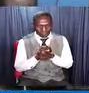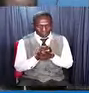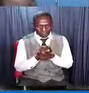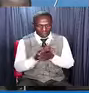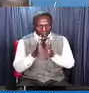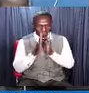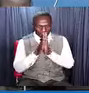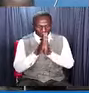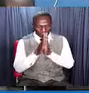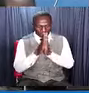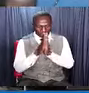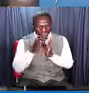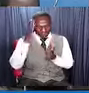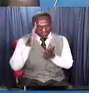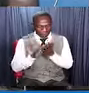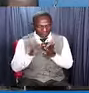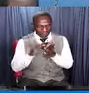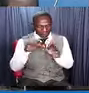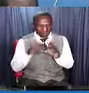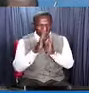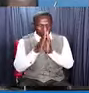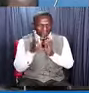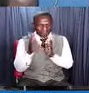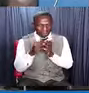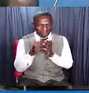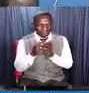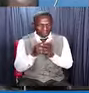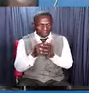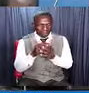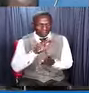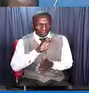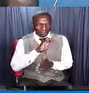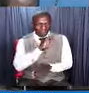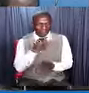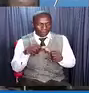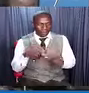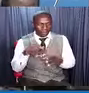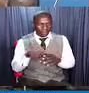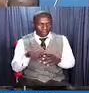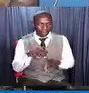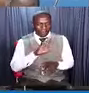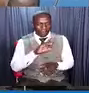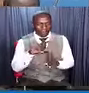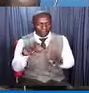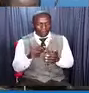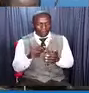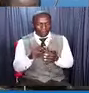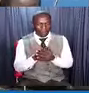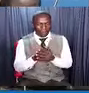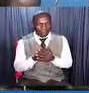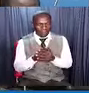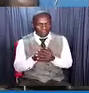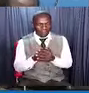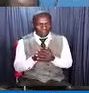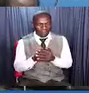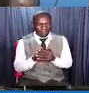hatuwezi. Mujalie kila mmoja anayekujia mchana wa leo. Uwezo wa kukaa ndani ya neno lako, uwezo wa